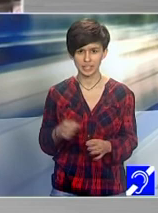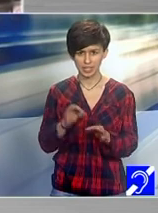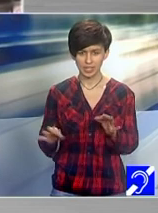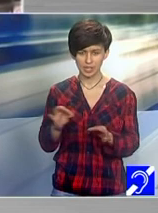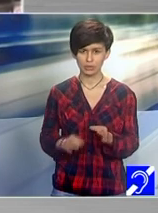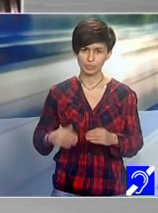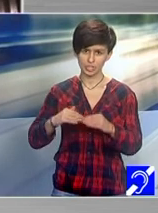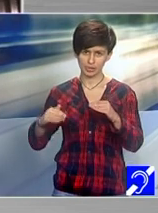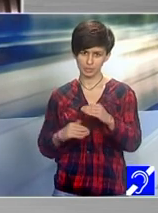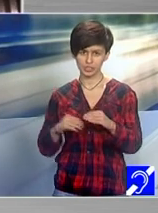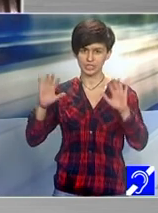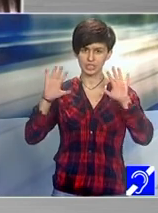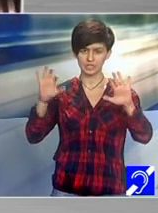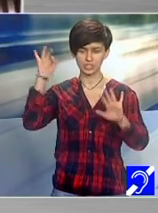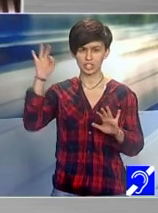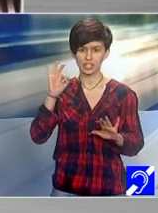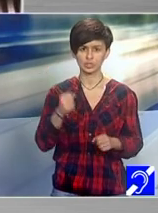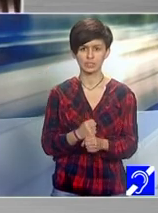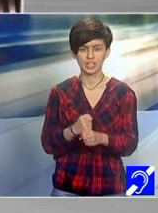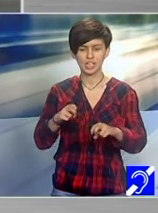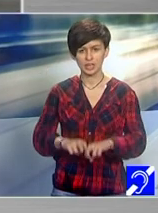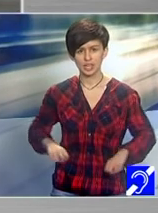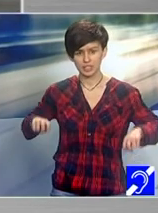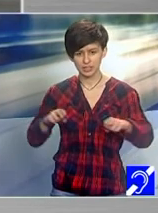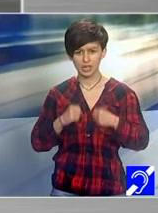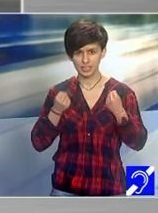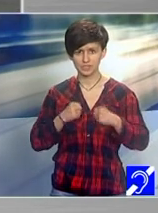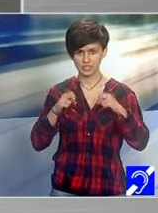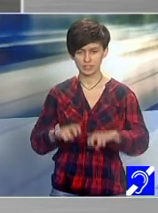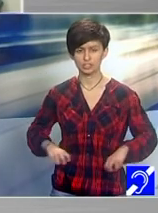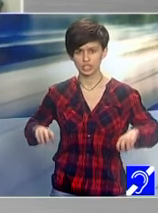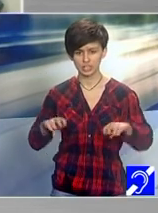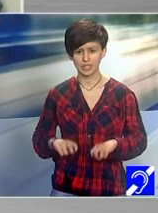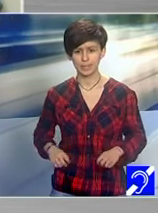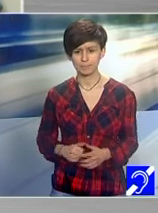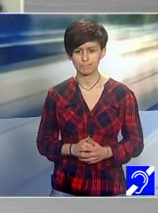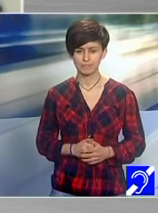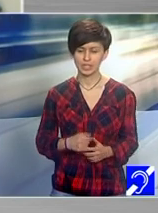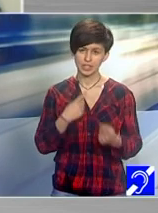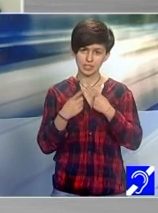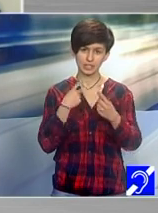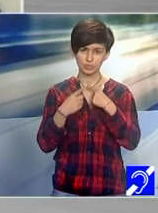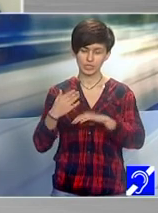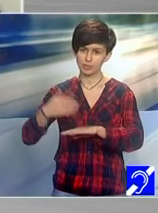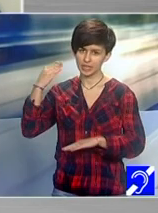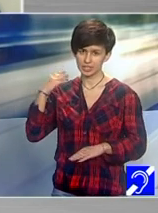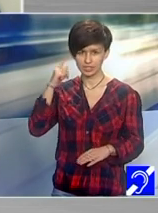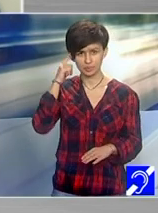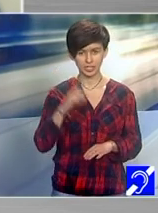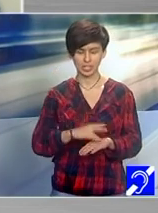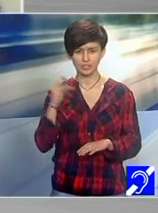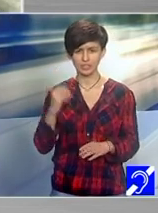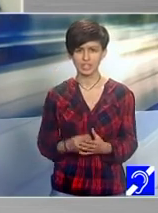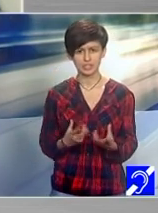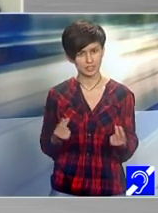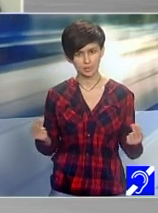10% prestează activități de cercetare, dezvoltare. Da, și tot discutam despre invenții care sunt din ce în ce mai multe, cel